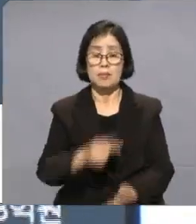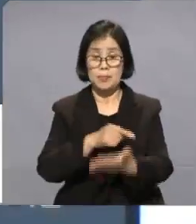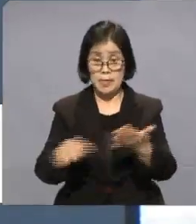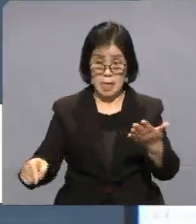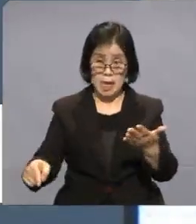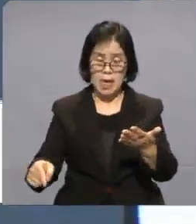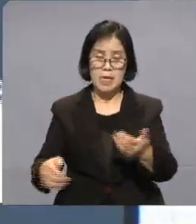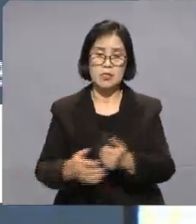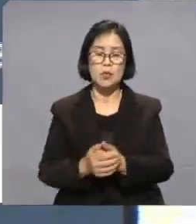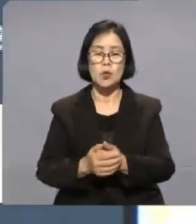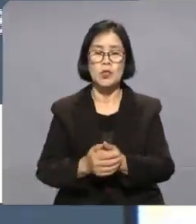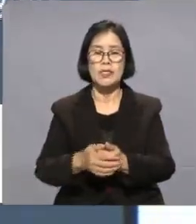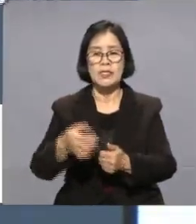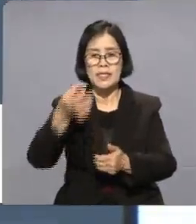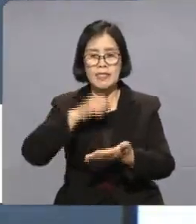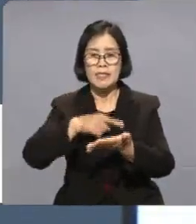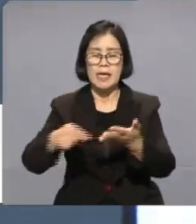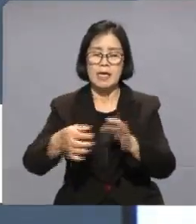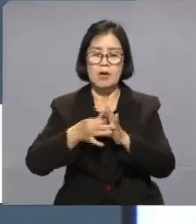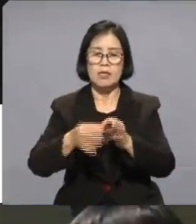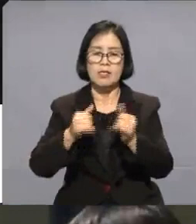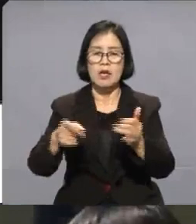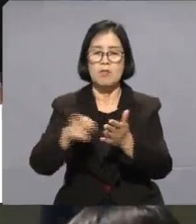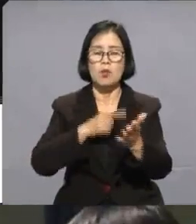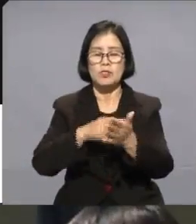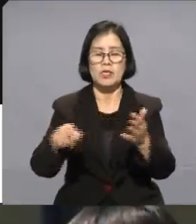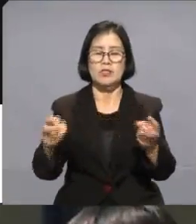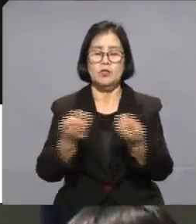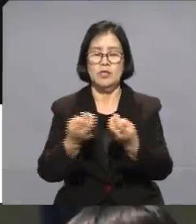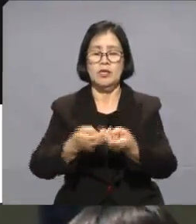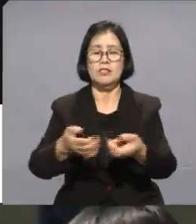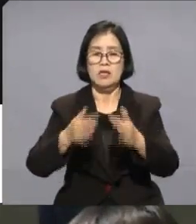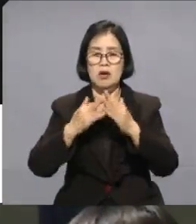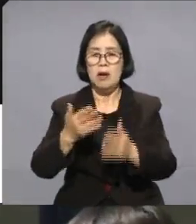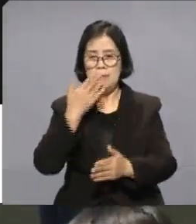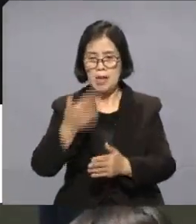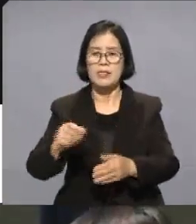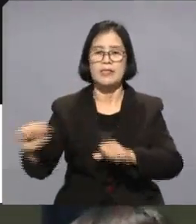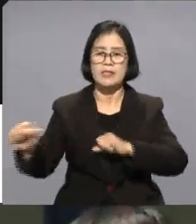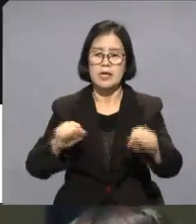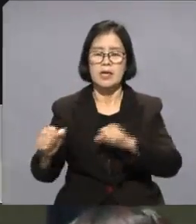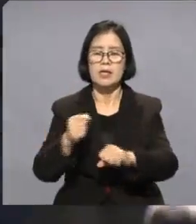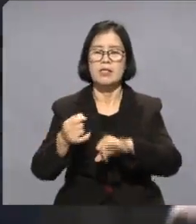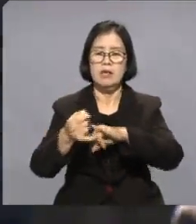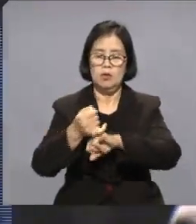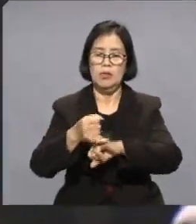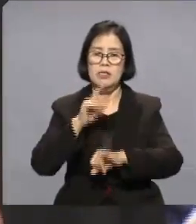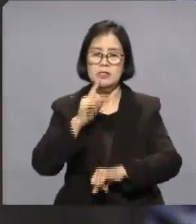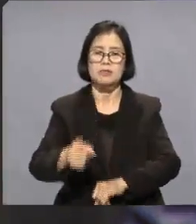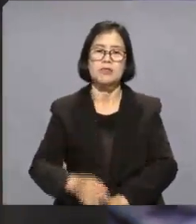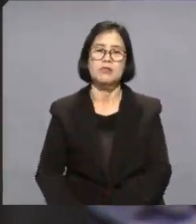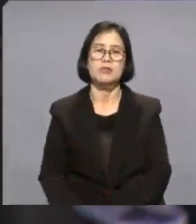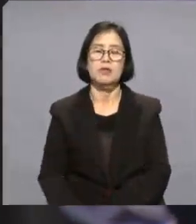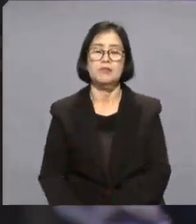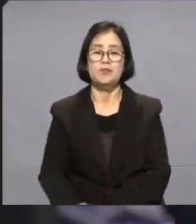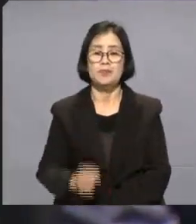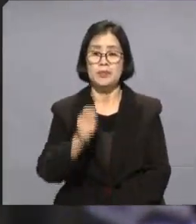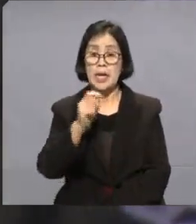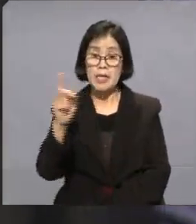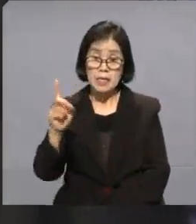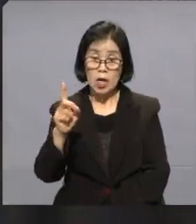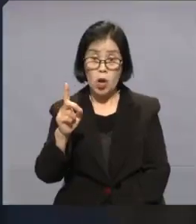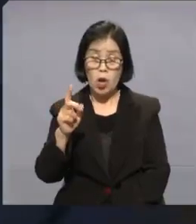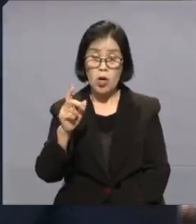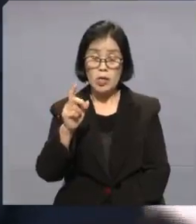등 모든 이해관계자의 보상 정책을 세워 가능한 빨리 실행하겠다고 말했습니다. 데이터 센터 화재